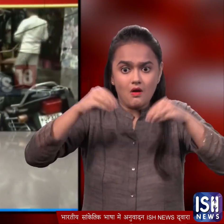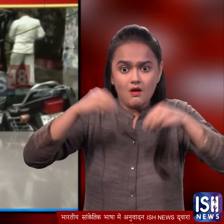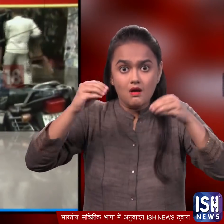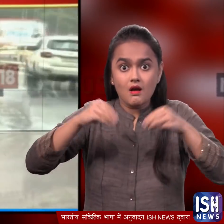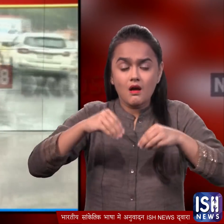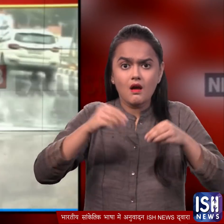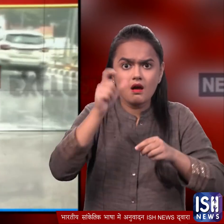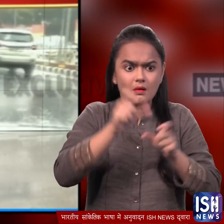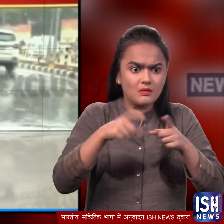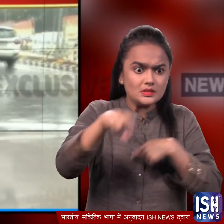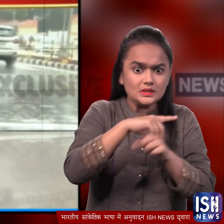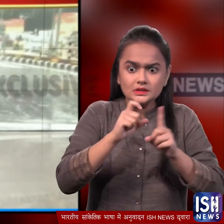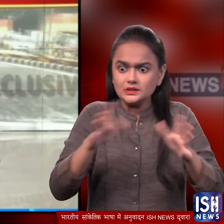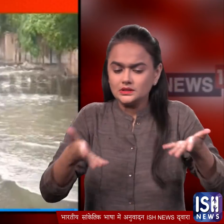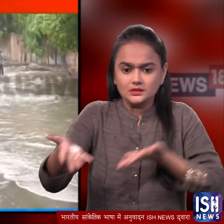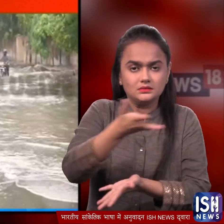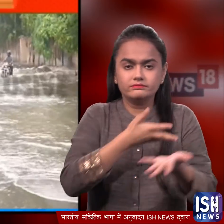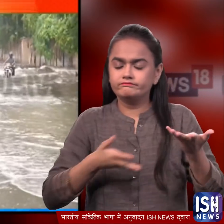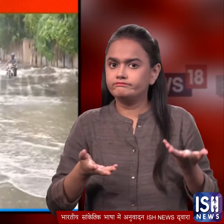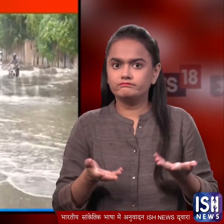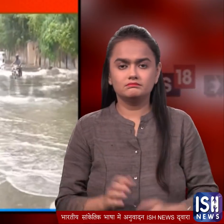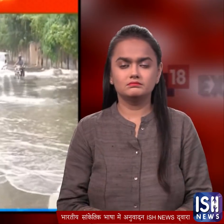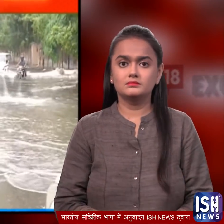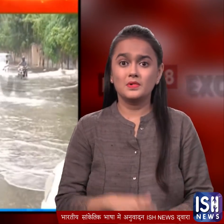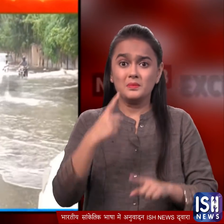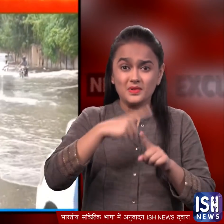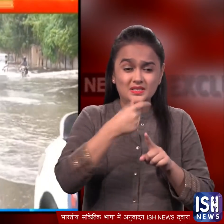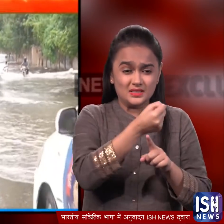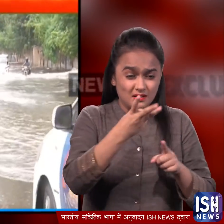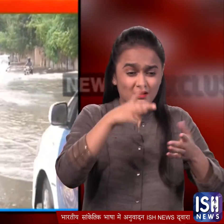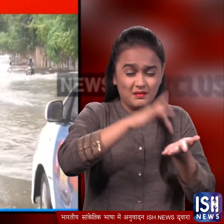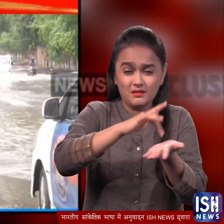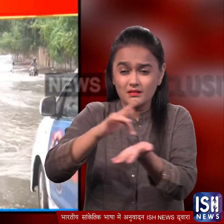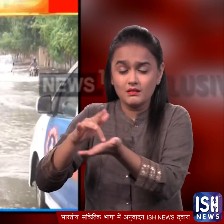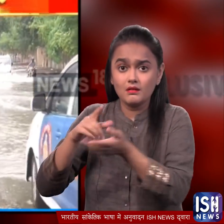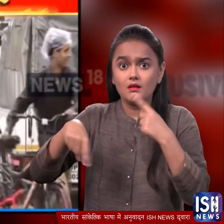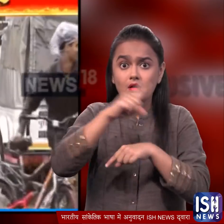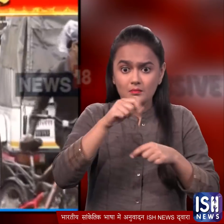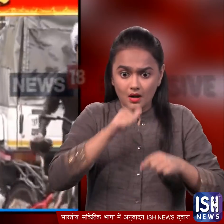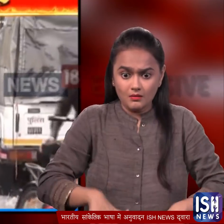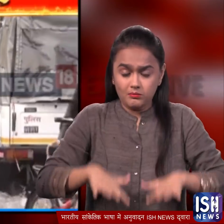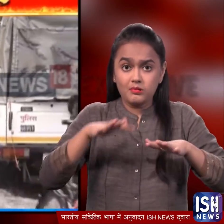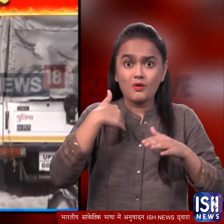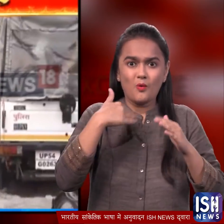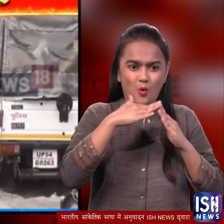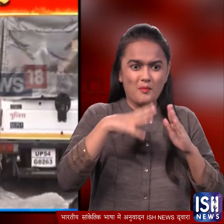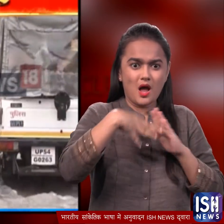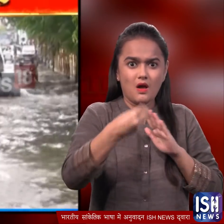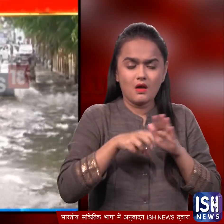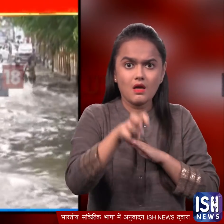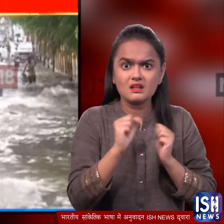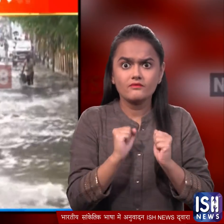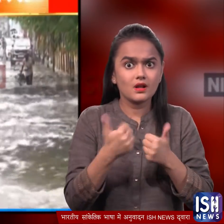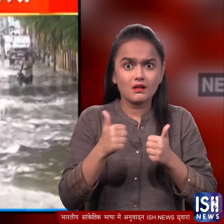ने हालात पूरी तरह बिगाड़ दिए और कई इलाकों में तो इतना पानी भर गया कि लोगों का बाहर निकलना भी मुश्किल हो